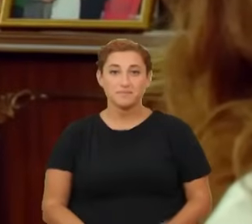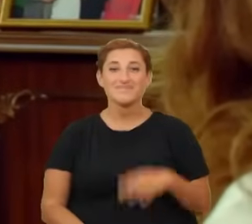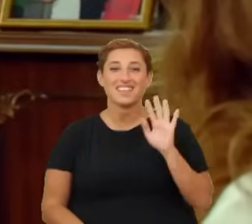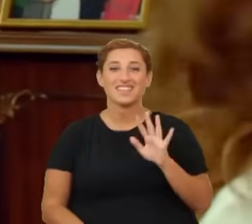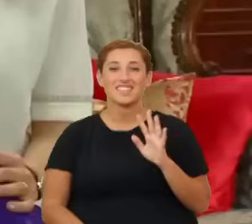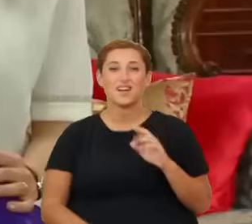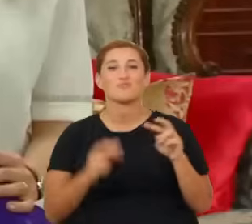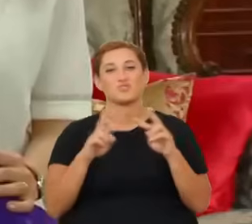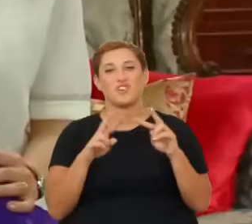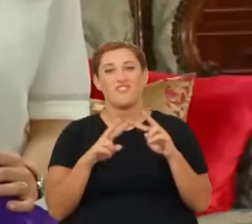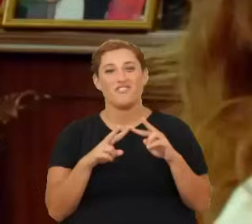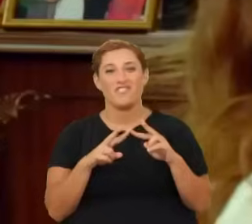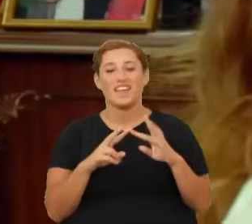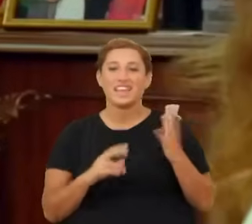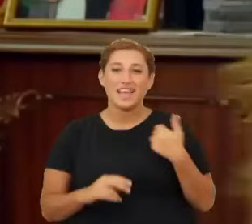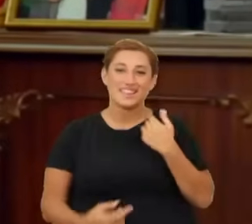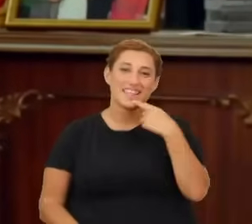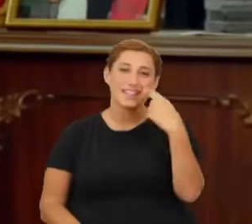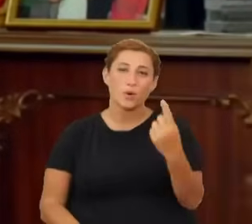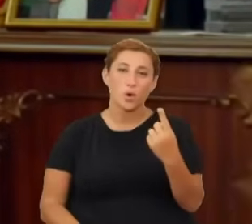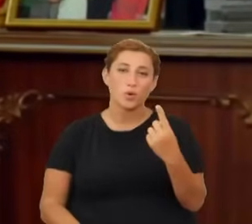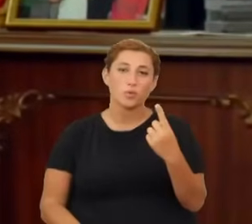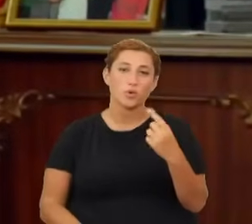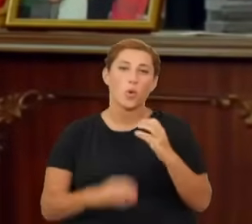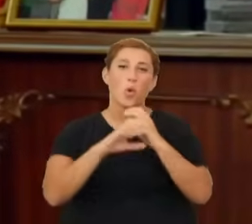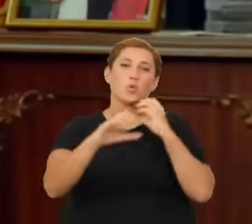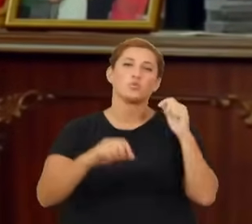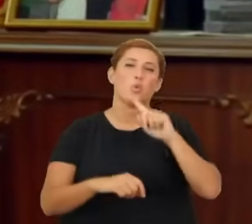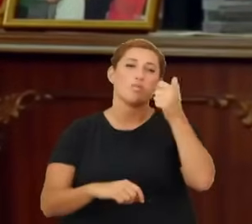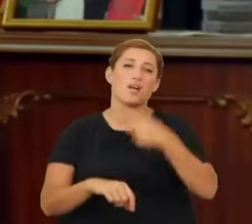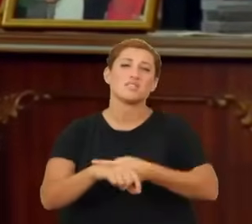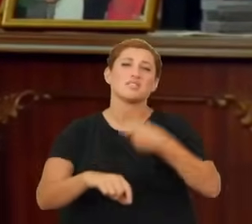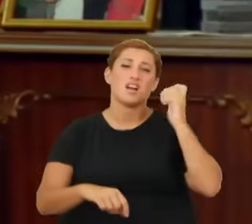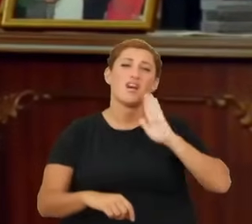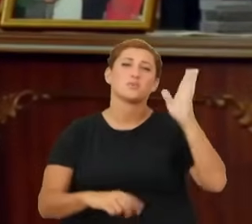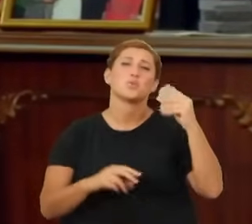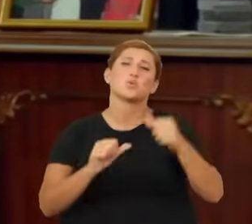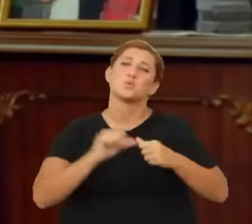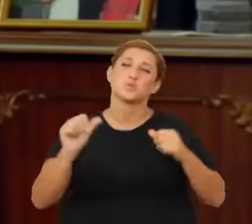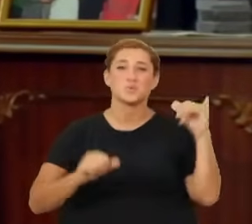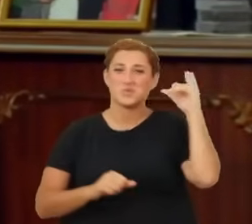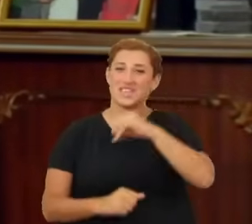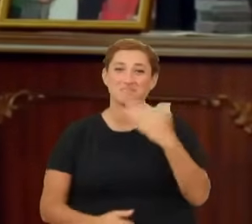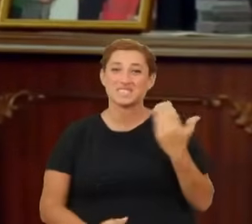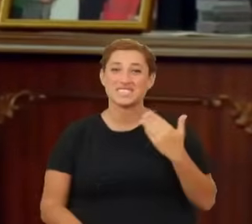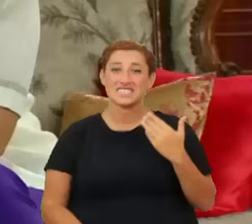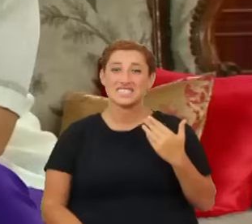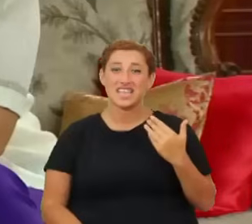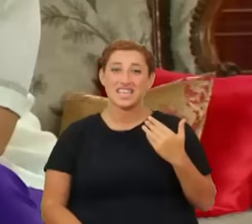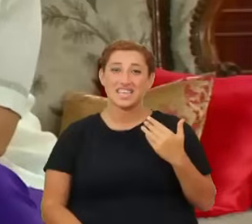Ya Muzaffer. Hı. Yani diyorum ki otobüsle böyle 16 saat sürüyormuş. Çok uzun, uçakla mı gitsek